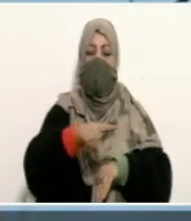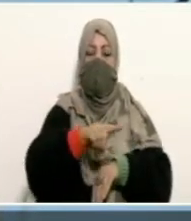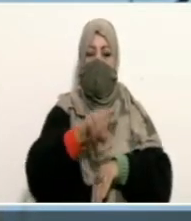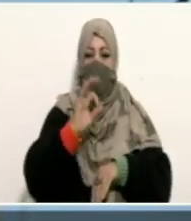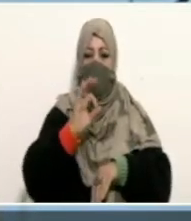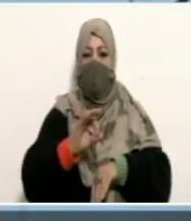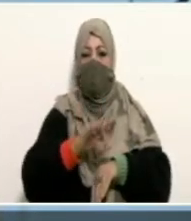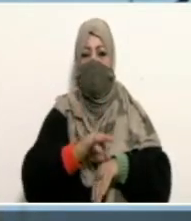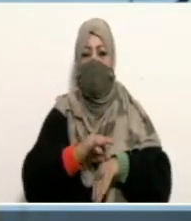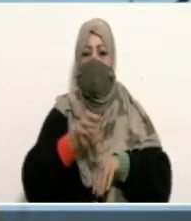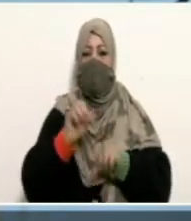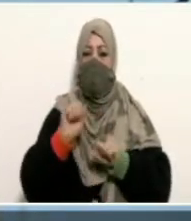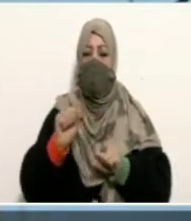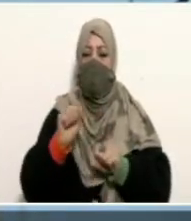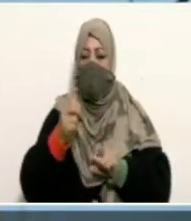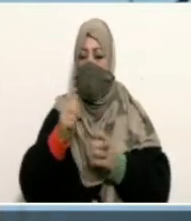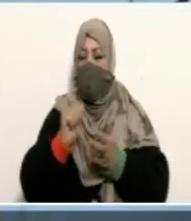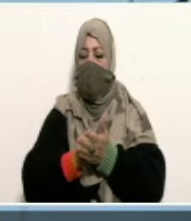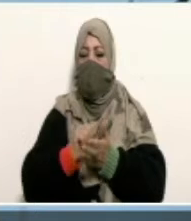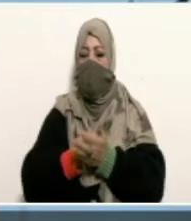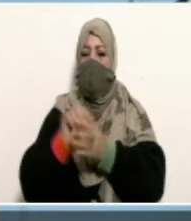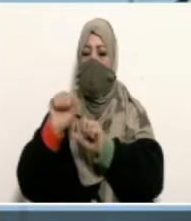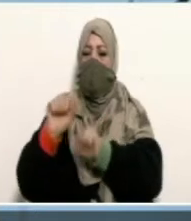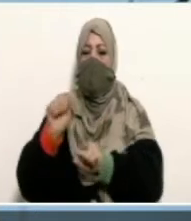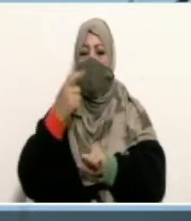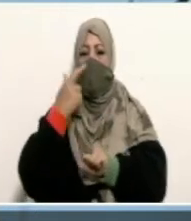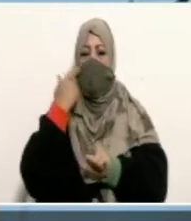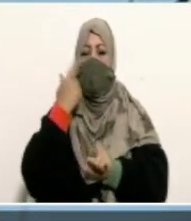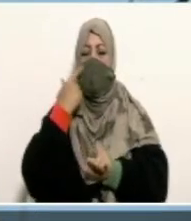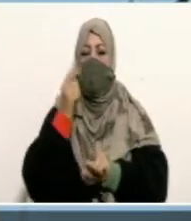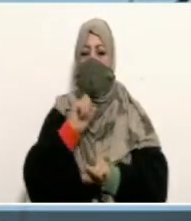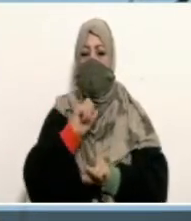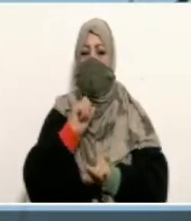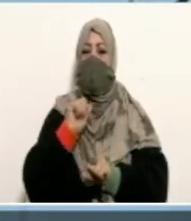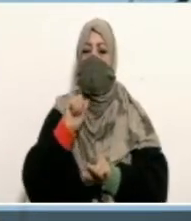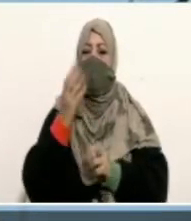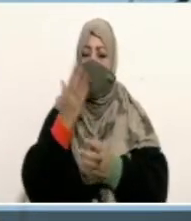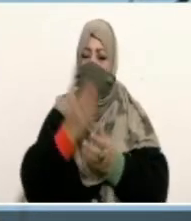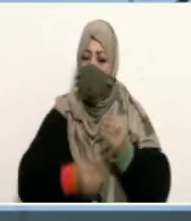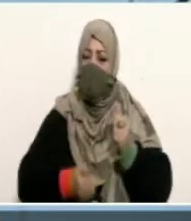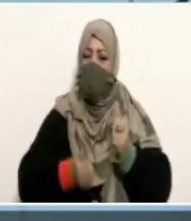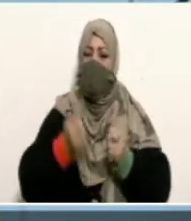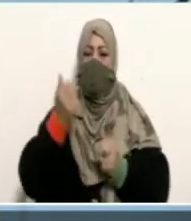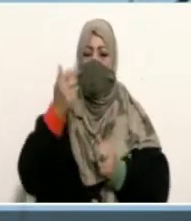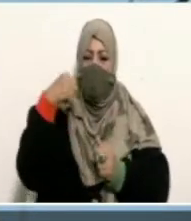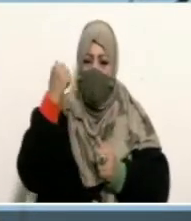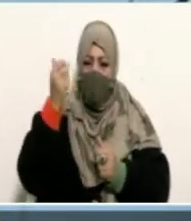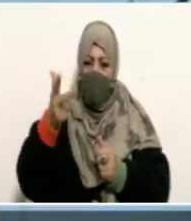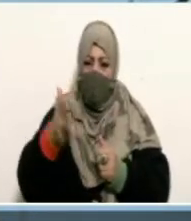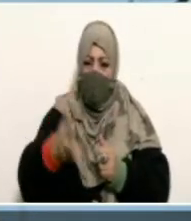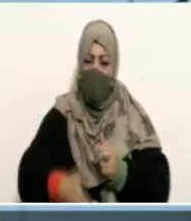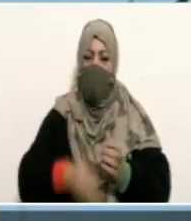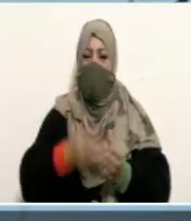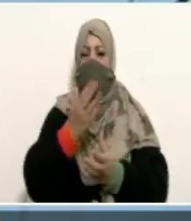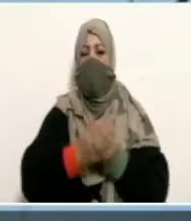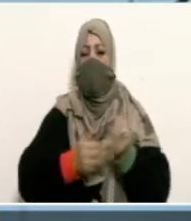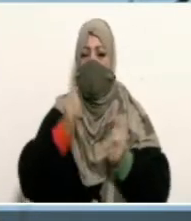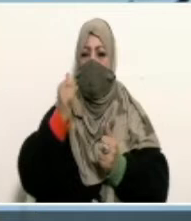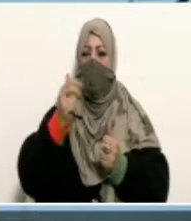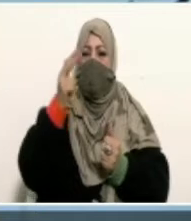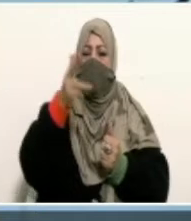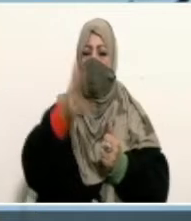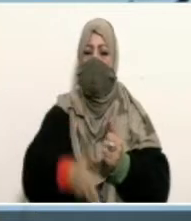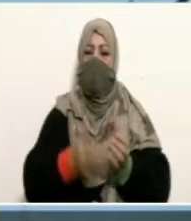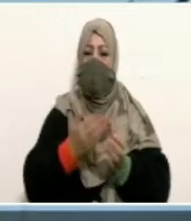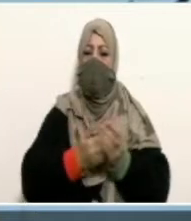له ولبنيه ولأحفاده وللأجيال المتعاقبة من بعده من نسله ومن ذريته، فيحبسها على